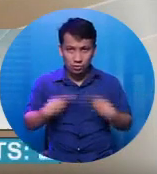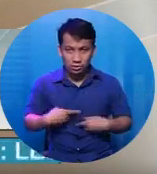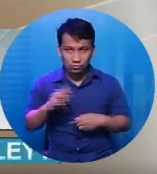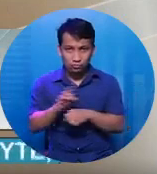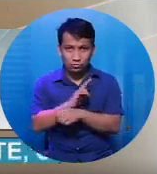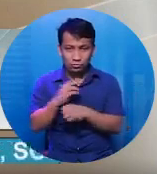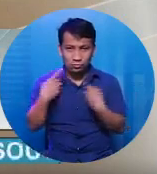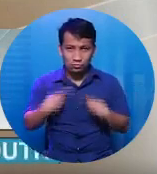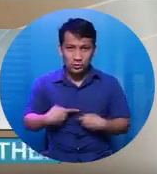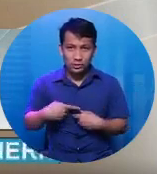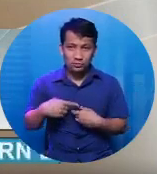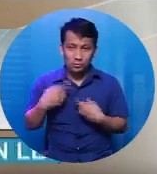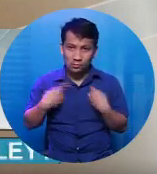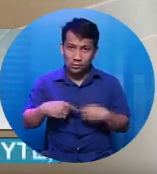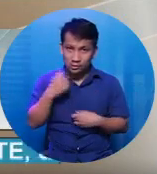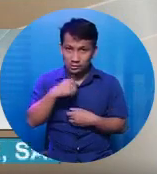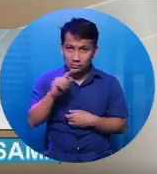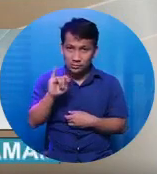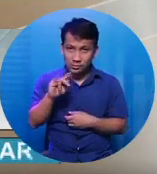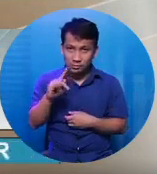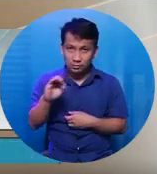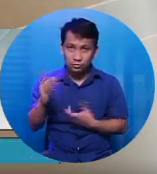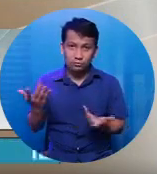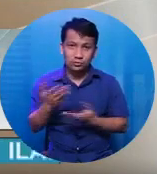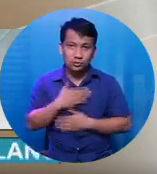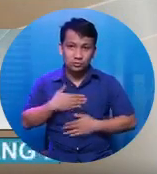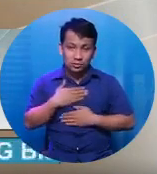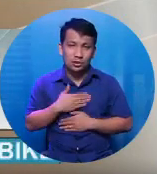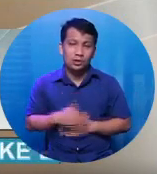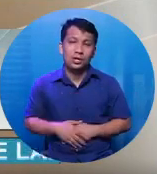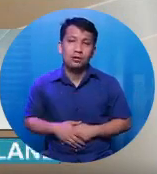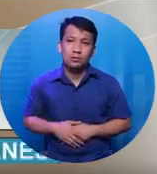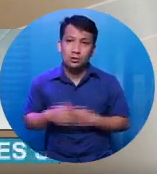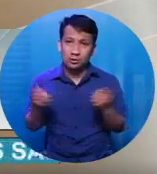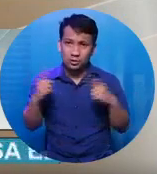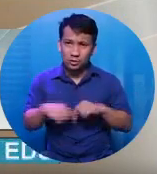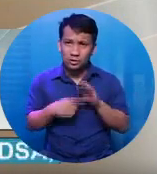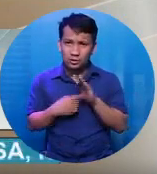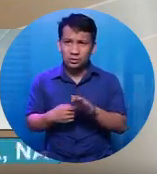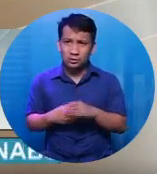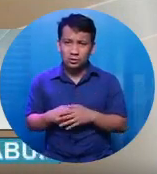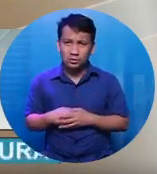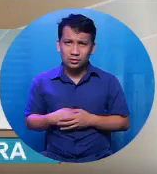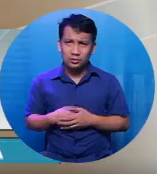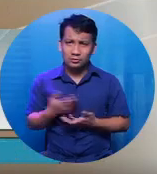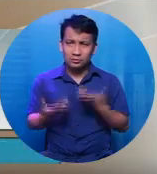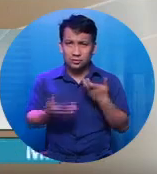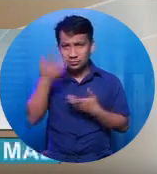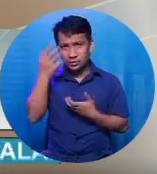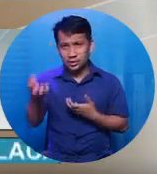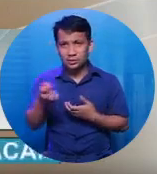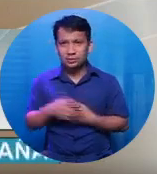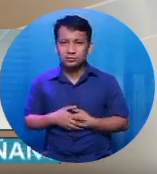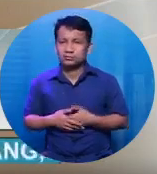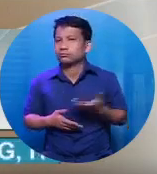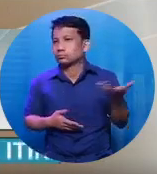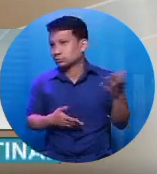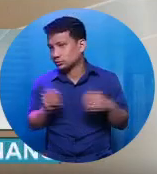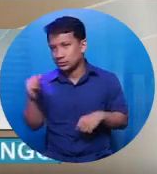na nagti-TikTok pa. Ah, diba? Sino matutuwa niyan? Eh, siyempre, kahit sino babae, hindi ka kausapin sa asar. Kau naman,